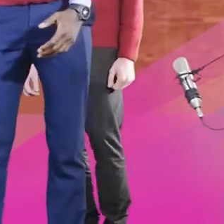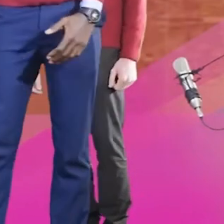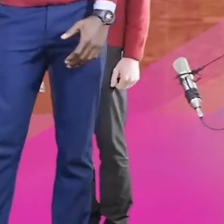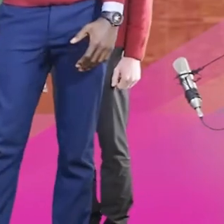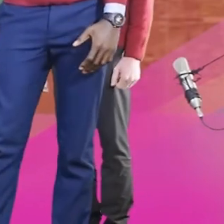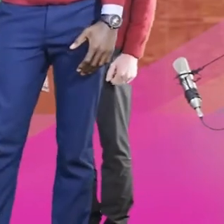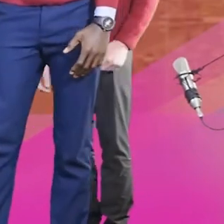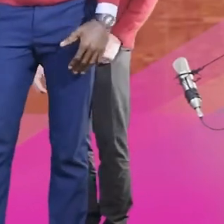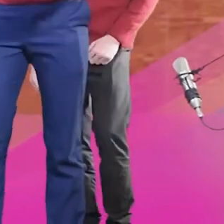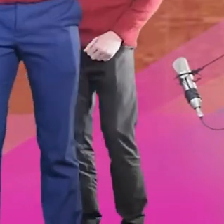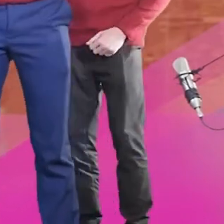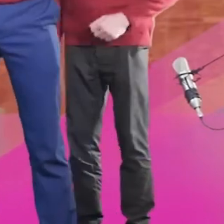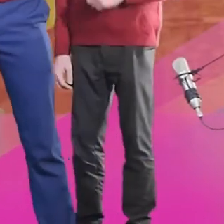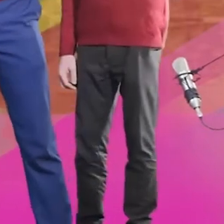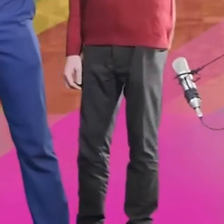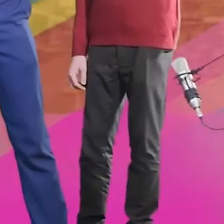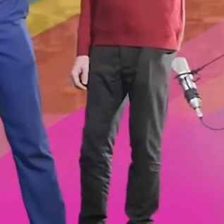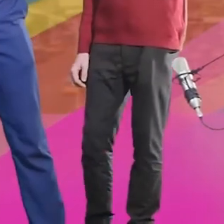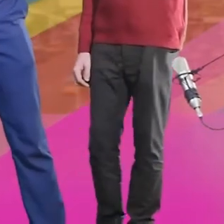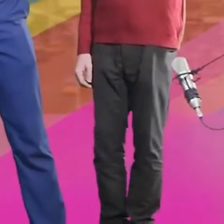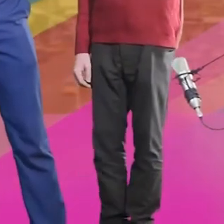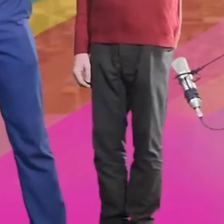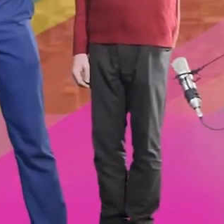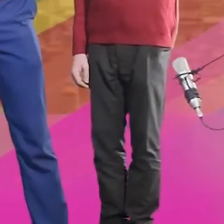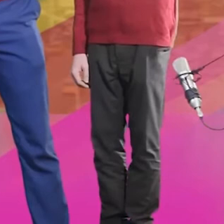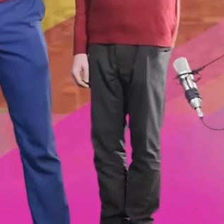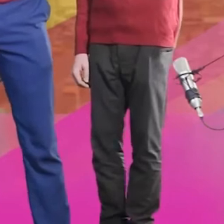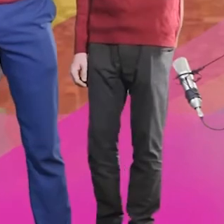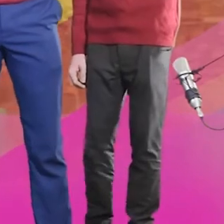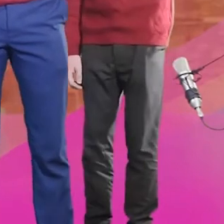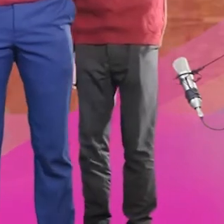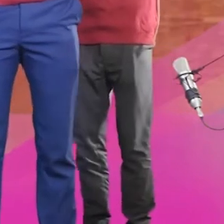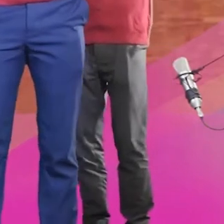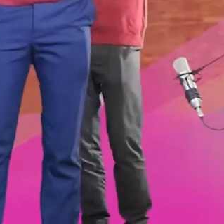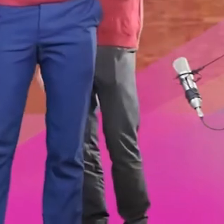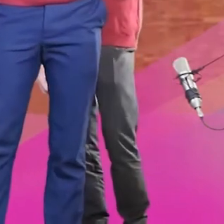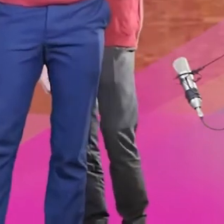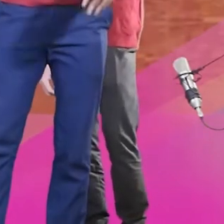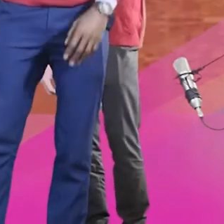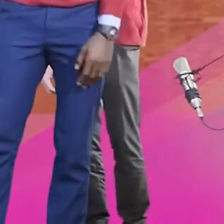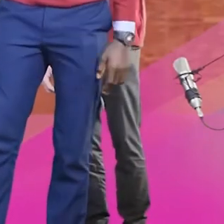Kembo konzami Bangi ya bia bia untono